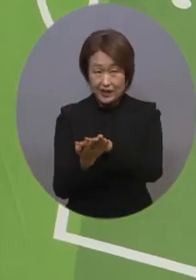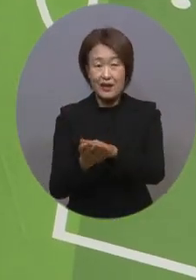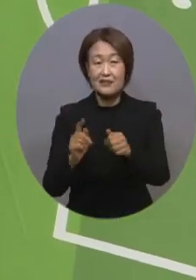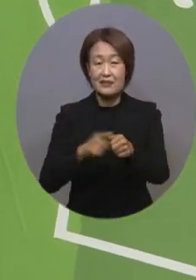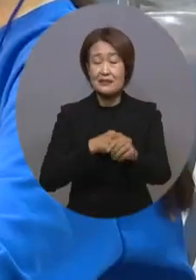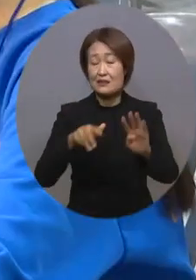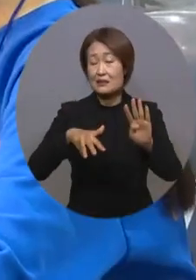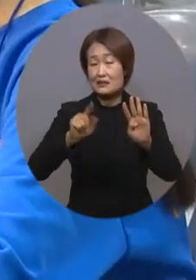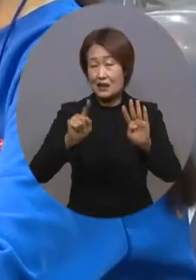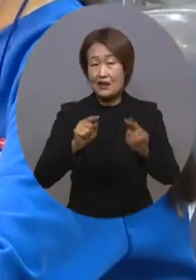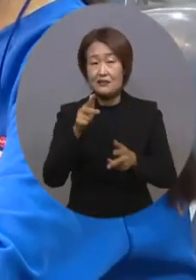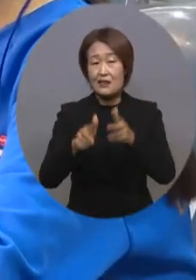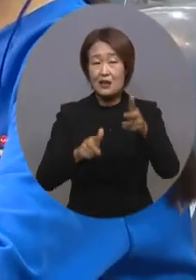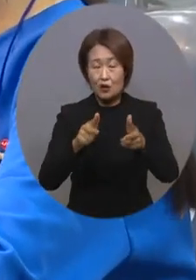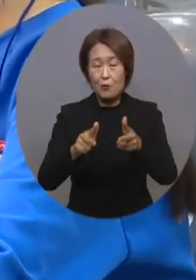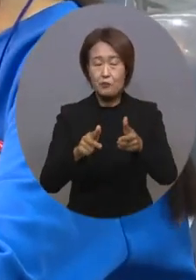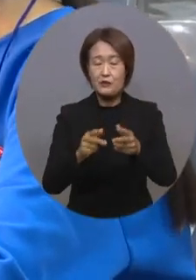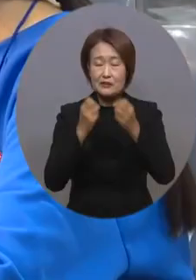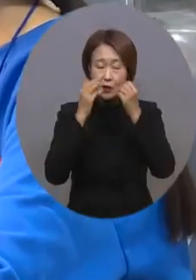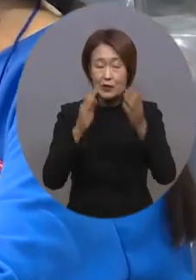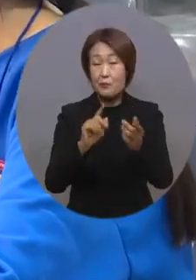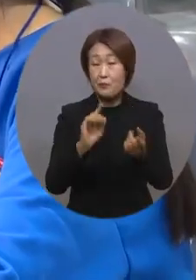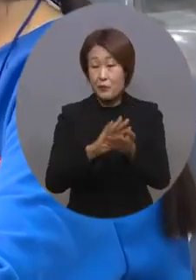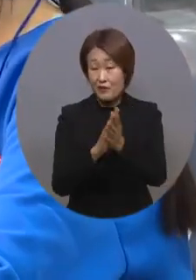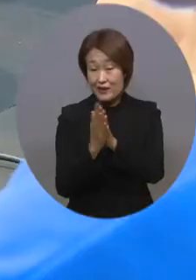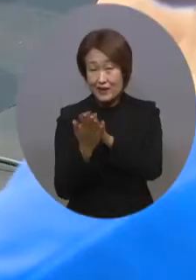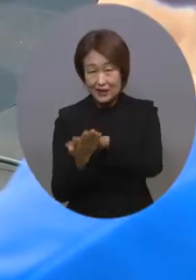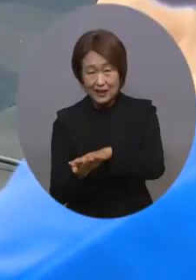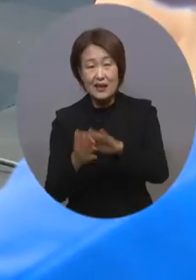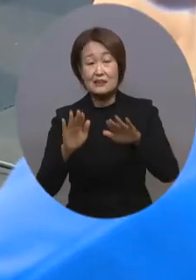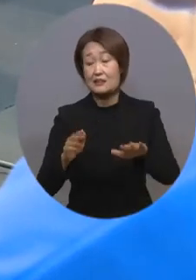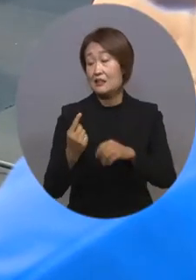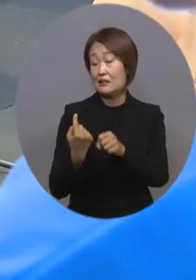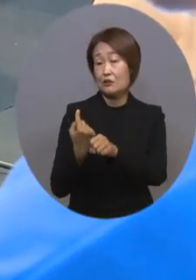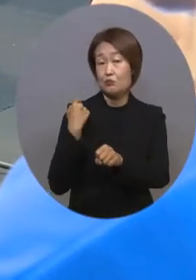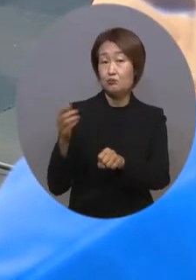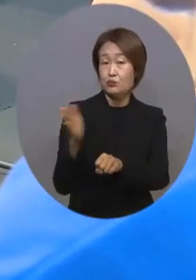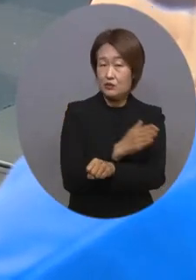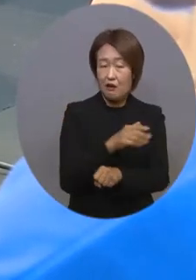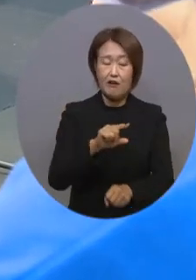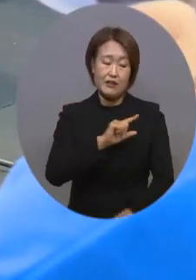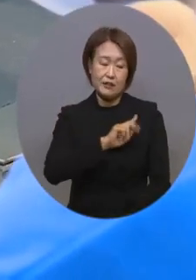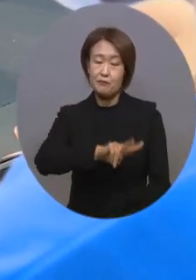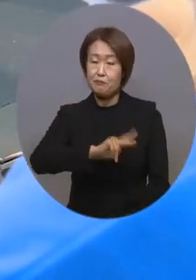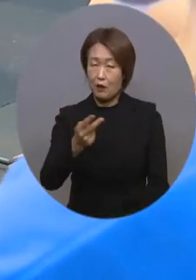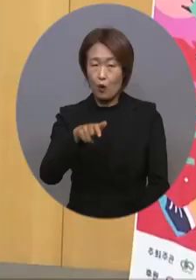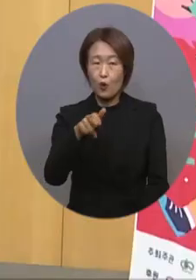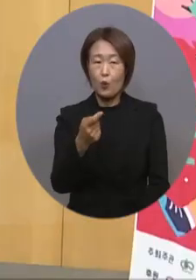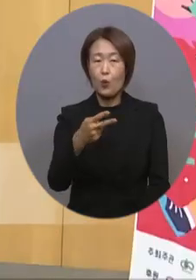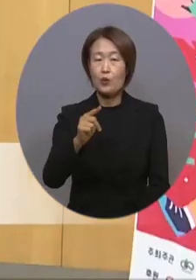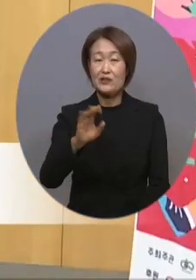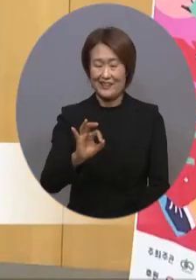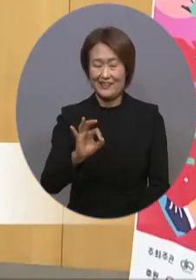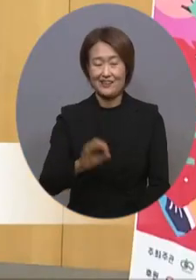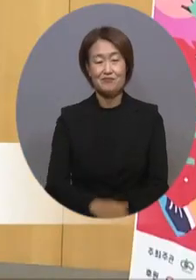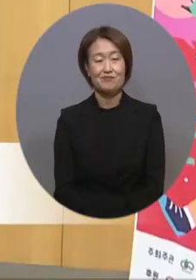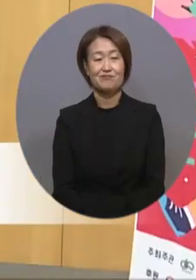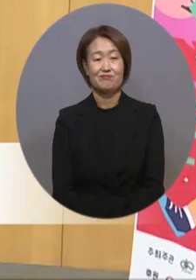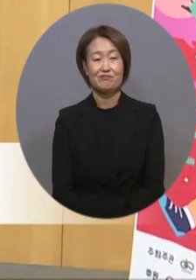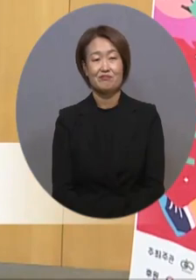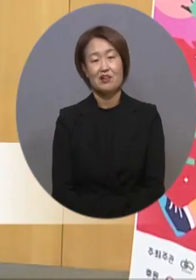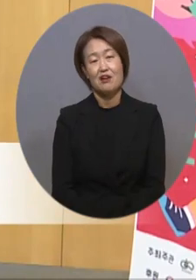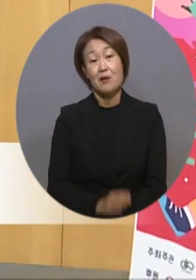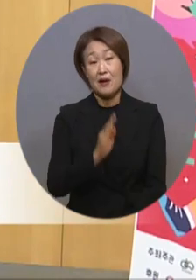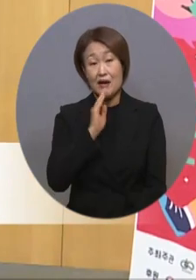인재로서 문제 해결능력과 논리적 향상을 위해 지난해부터 코딩 챌린지 대회로 탈바꿈했습니다 청소년 코딩